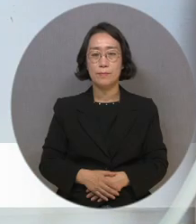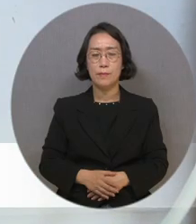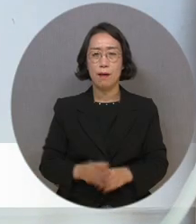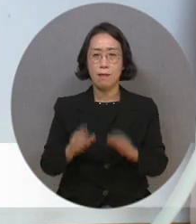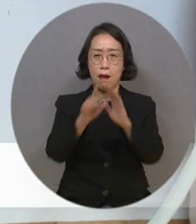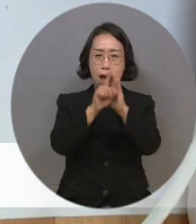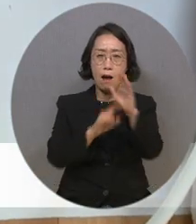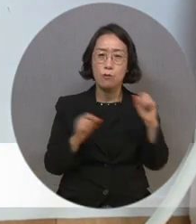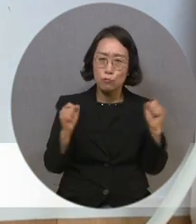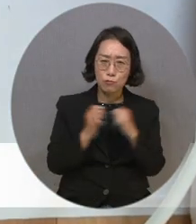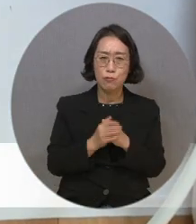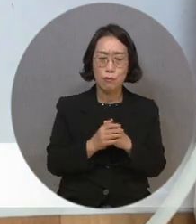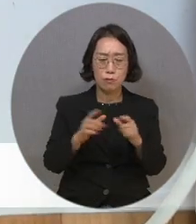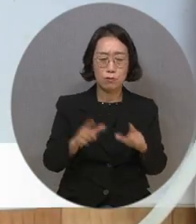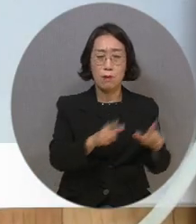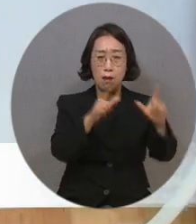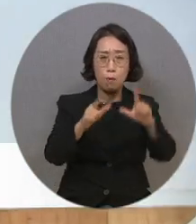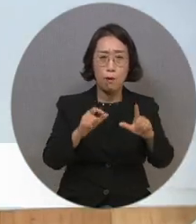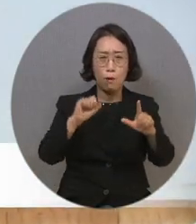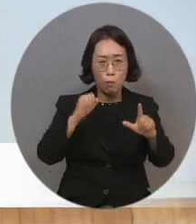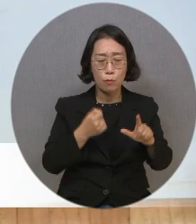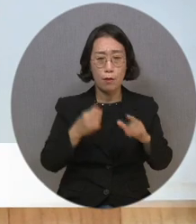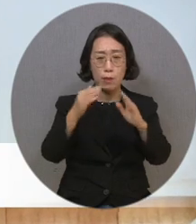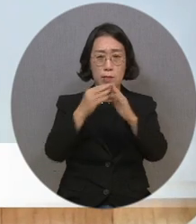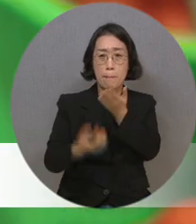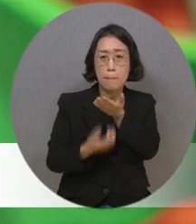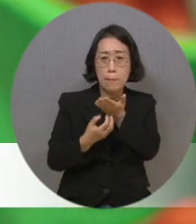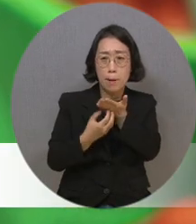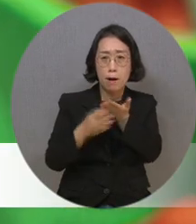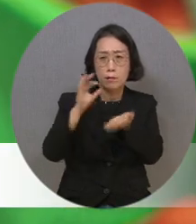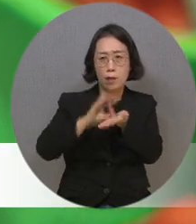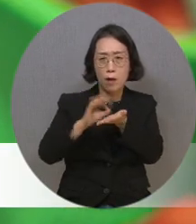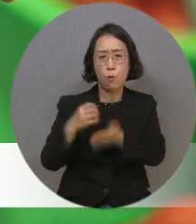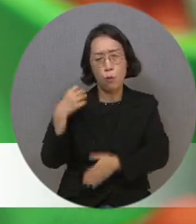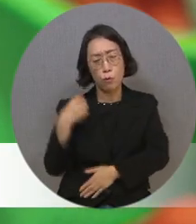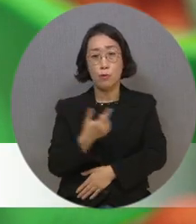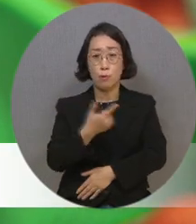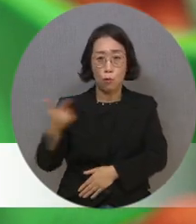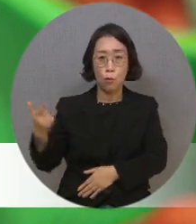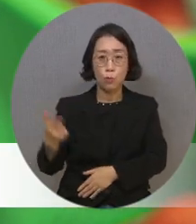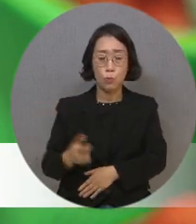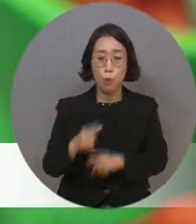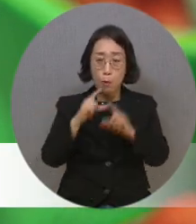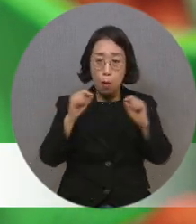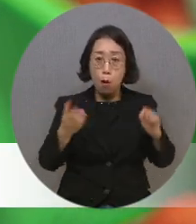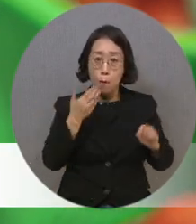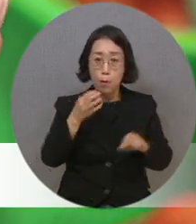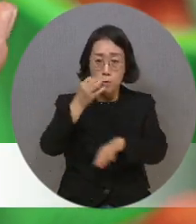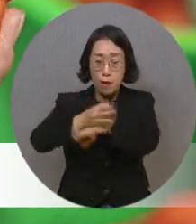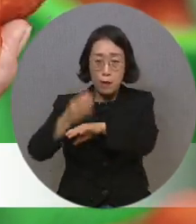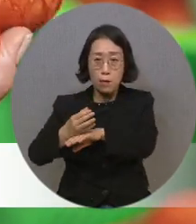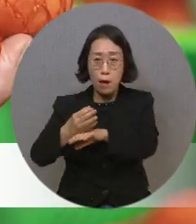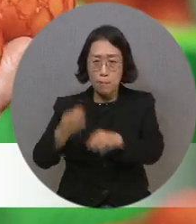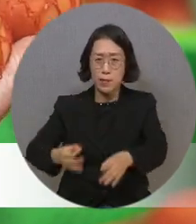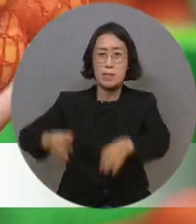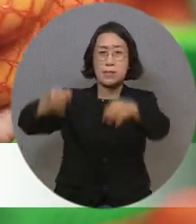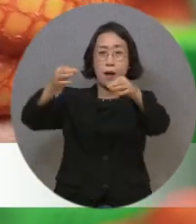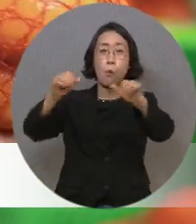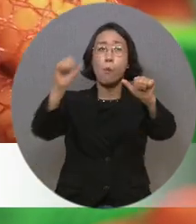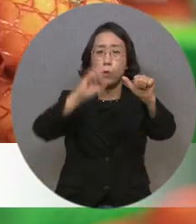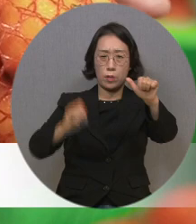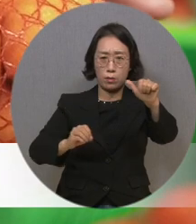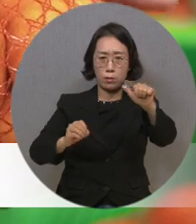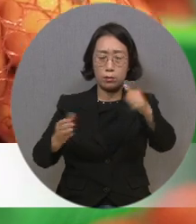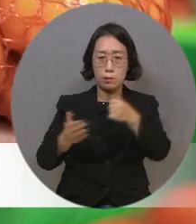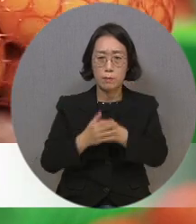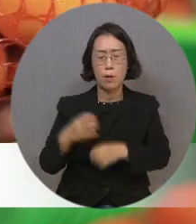추워진 날씨로 취약계층의 난방비 걱정이 늘어가는 가운데 식료품 물가지수가 3년 연속 5% 이상 상승하는 등